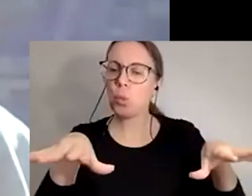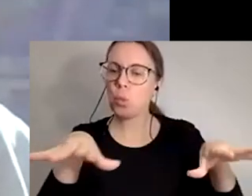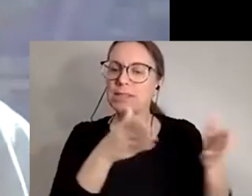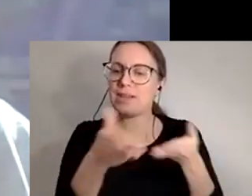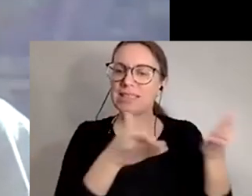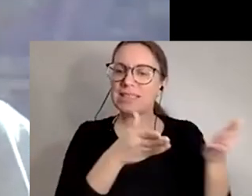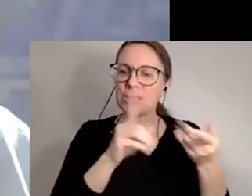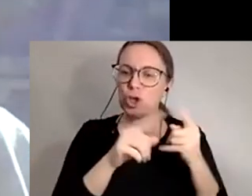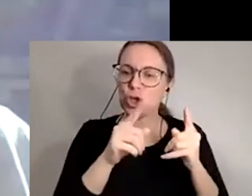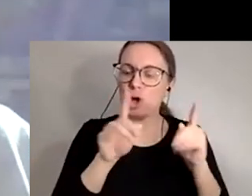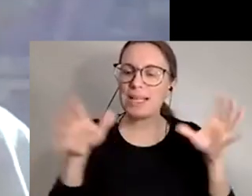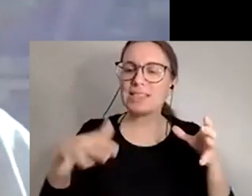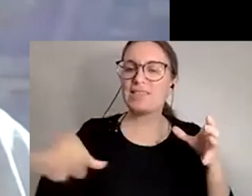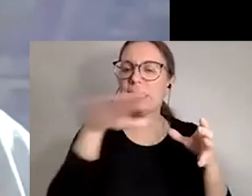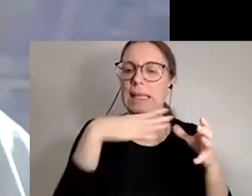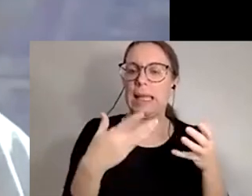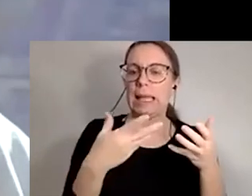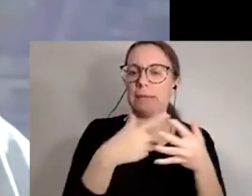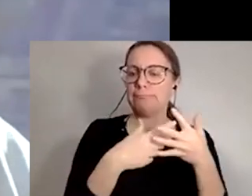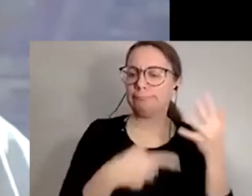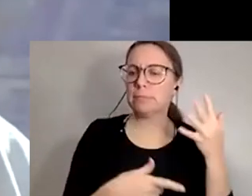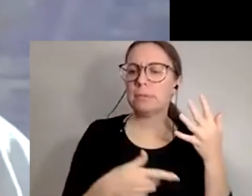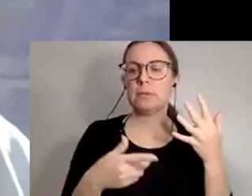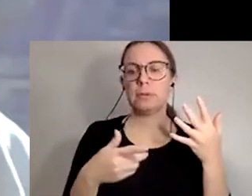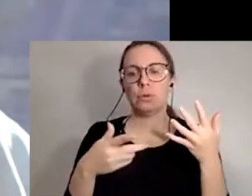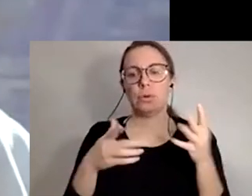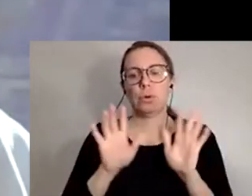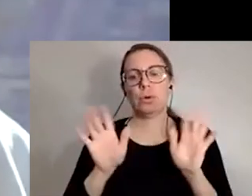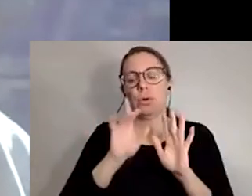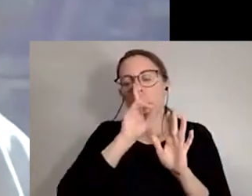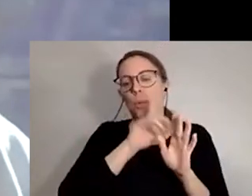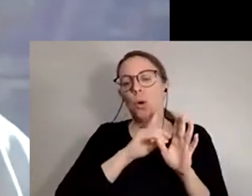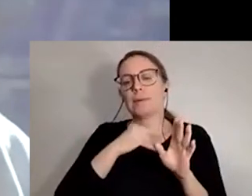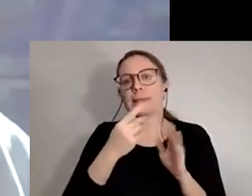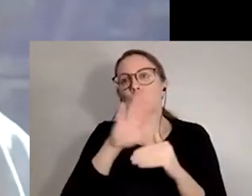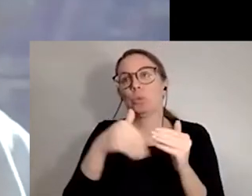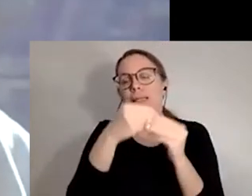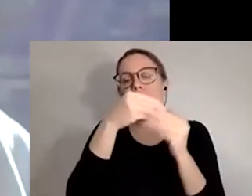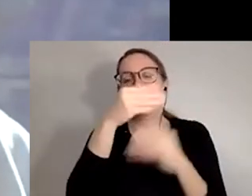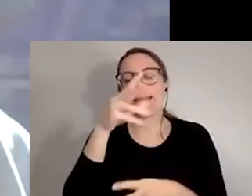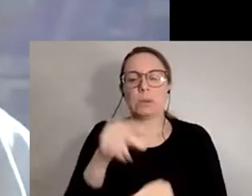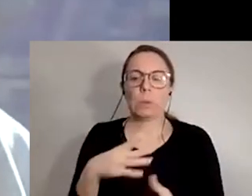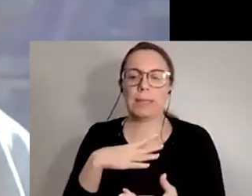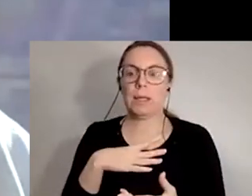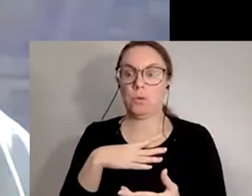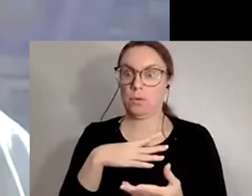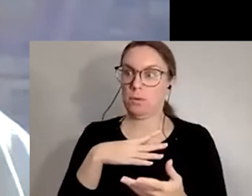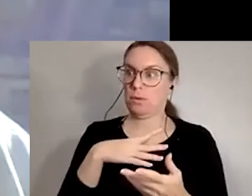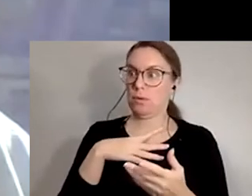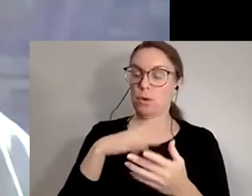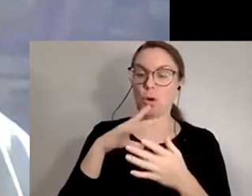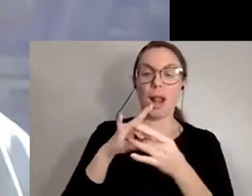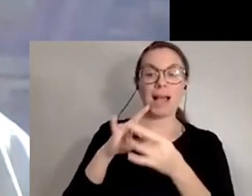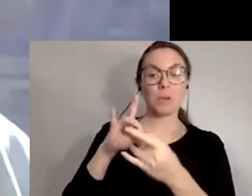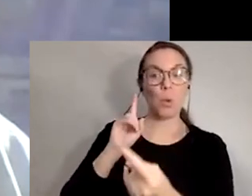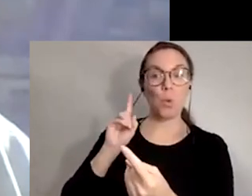Voilà, je ne pas encore une fois continuer la liste, mais pour nous, la relation avec l'UQAM a quelque